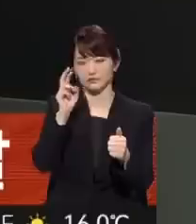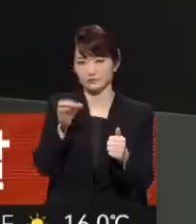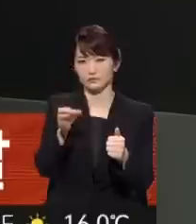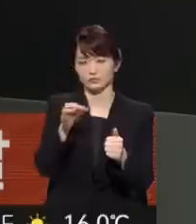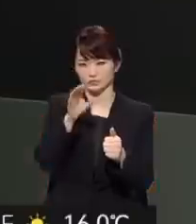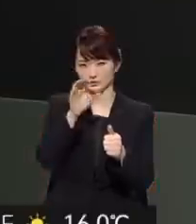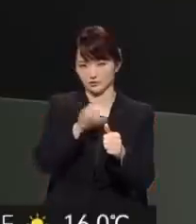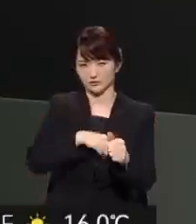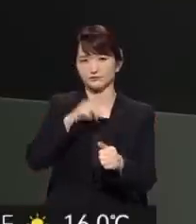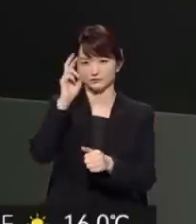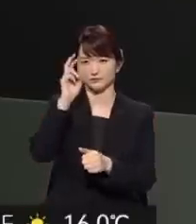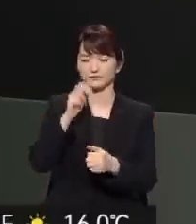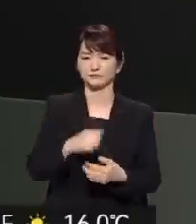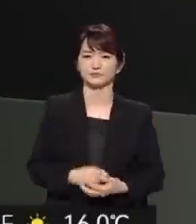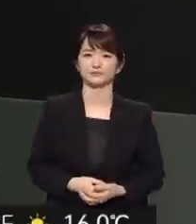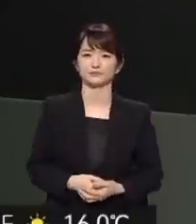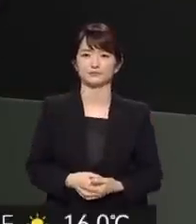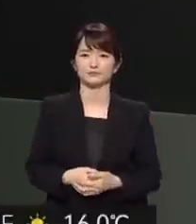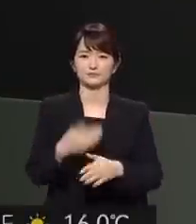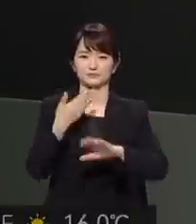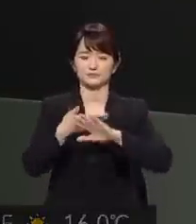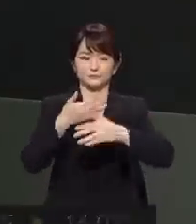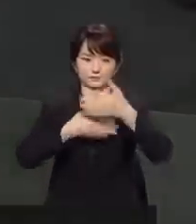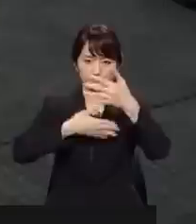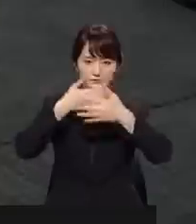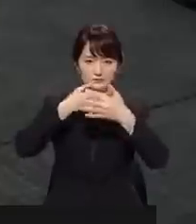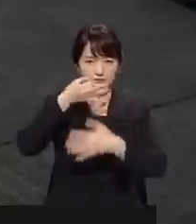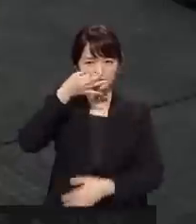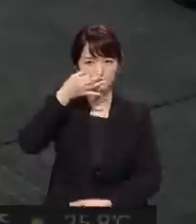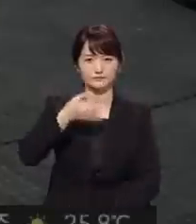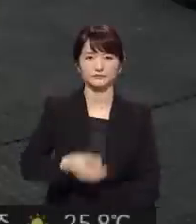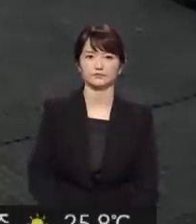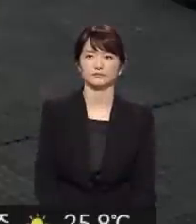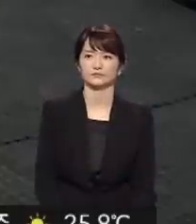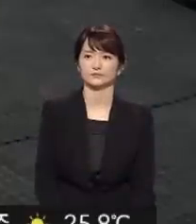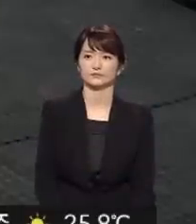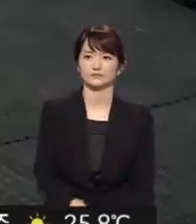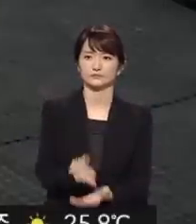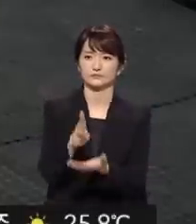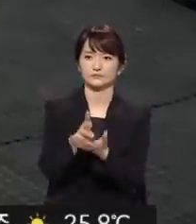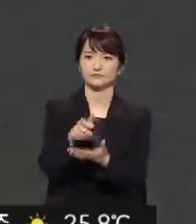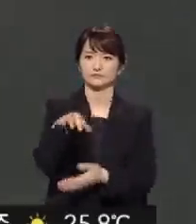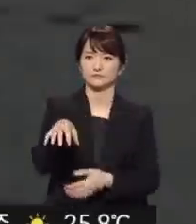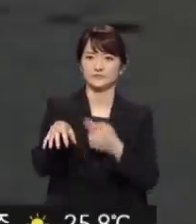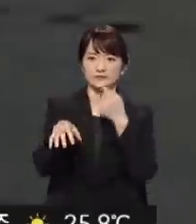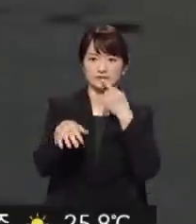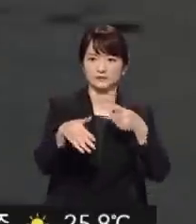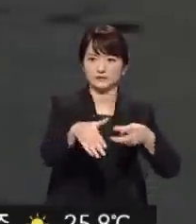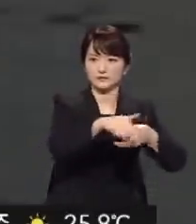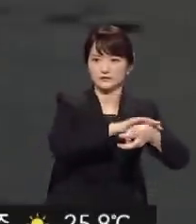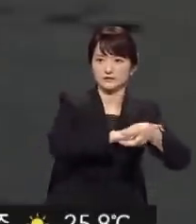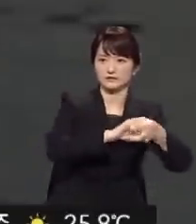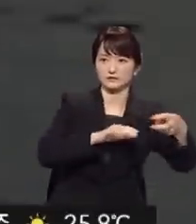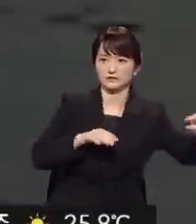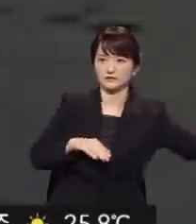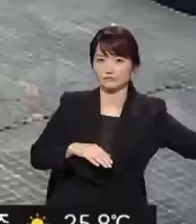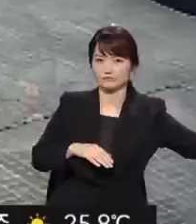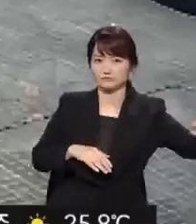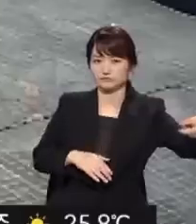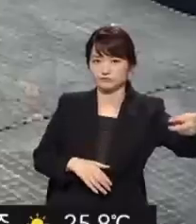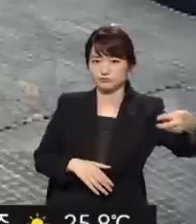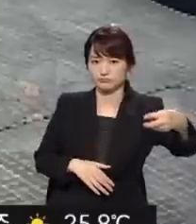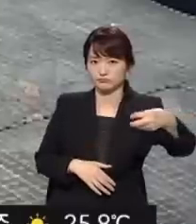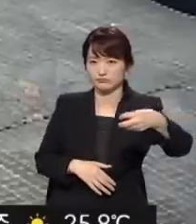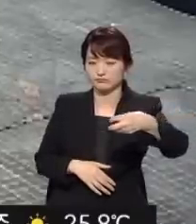그렇군요. 알겠습니다. 또 다른 영상 만나보시죠. 자 주차장으로 흰색 차가 지금 들어옵니다.